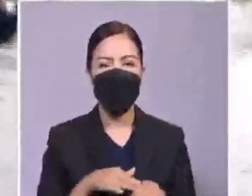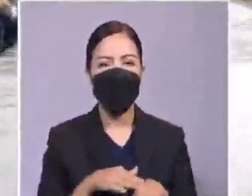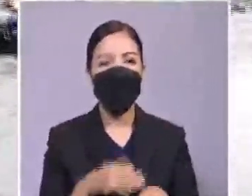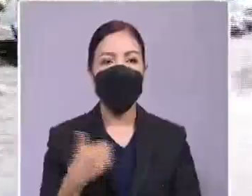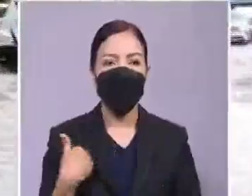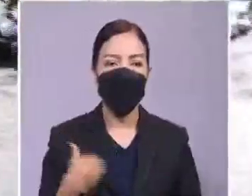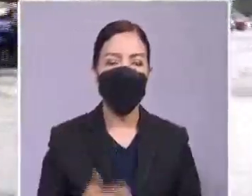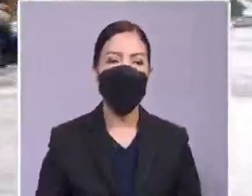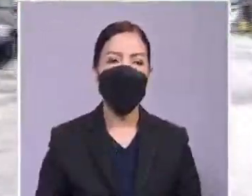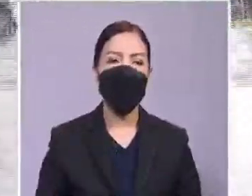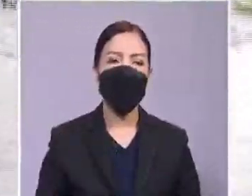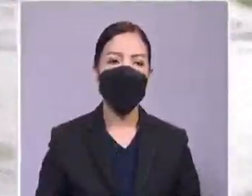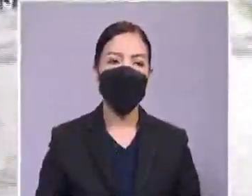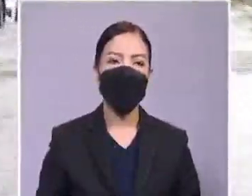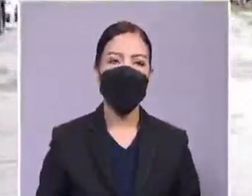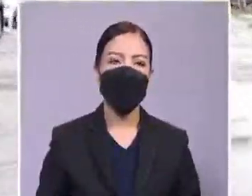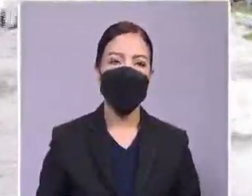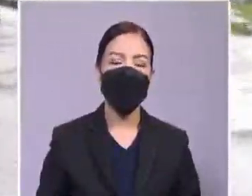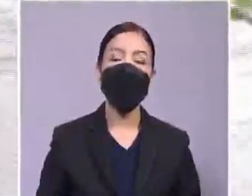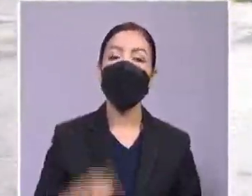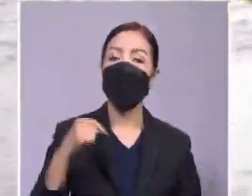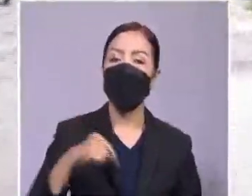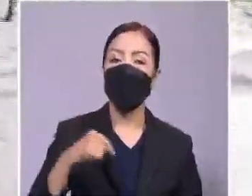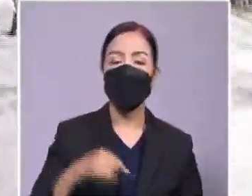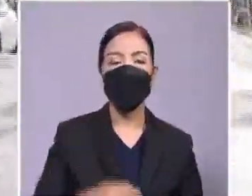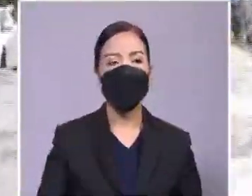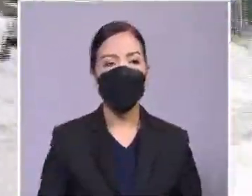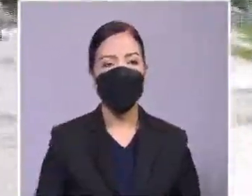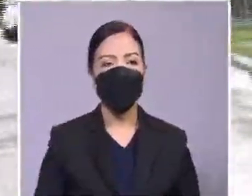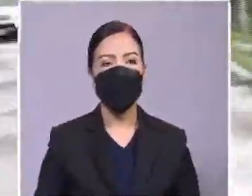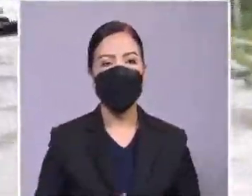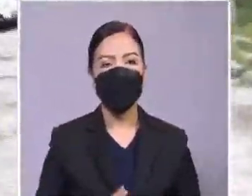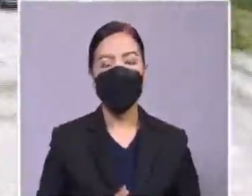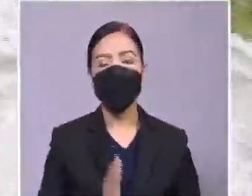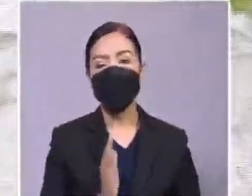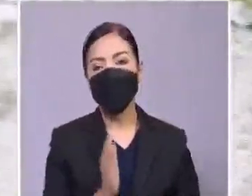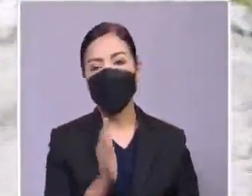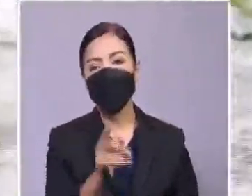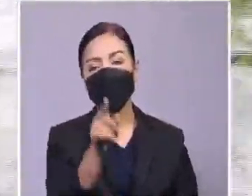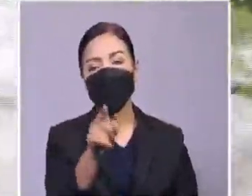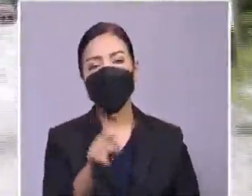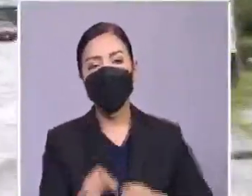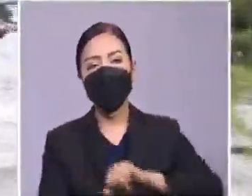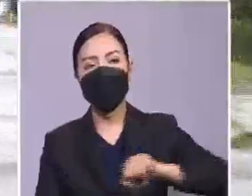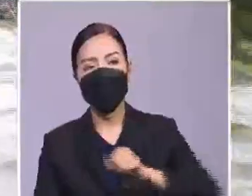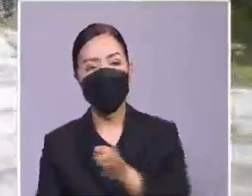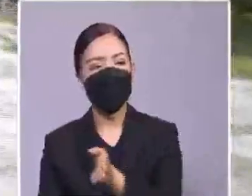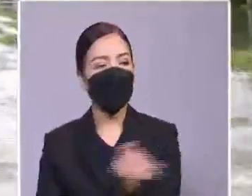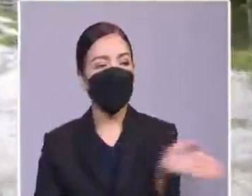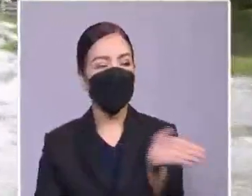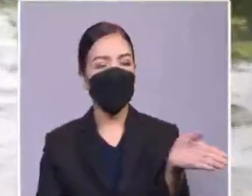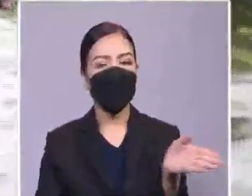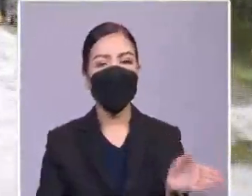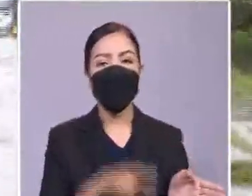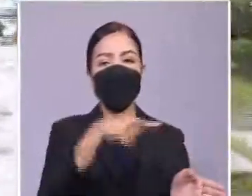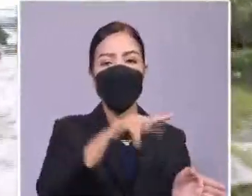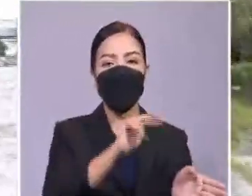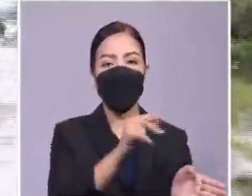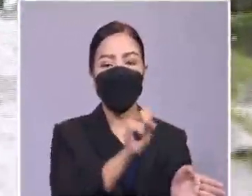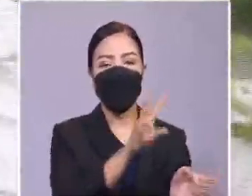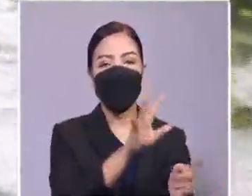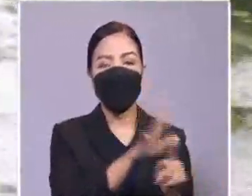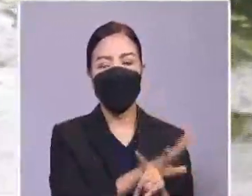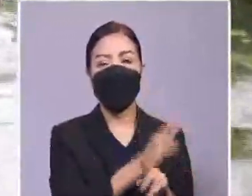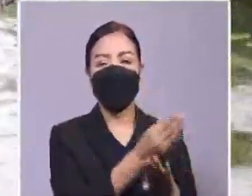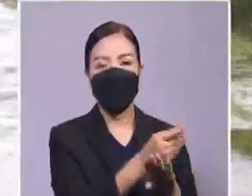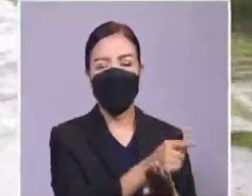เพราะว่าจากตรงนี้นะคะเลียบคลองประปาหากตรงไปเนี่ยมันจะเป็นซ้ายมือจะเป็นแยกพงษ์เพชรขวามือจะเป็นทาง